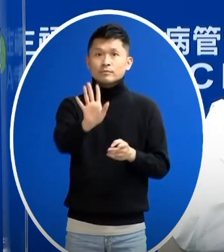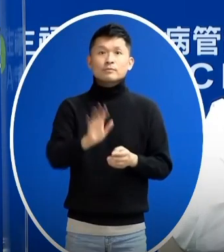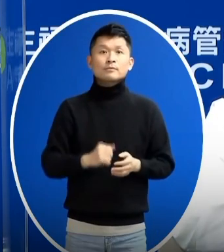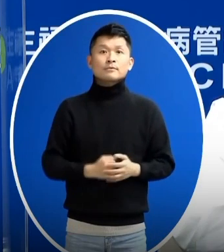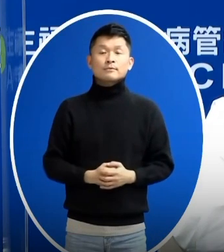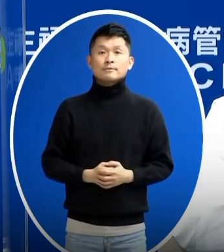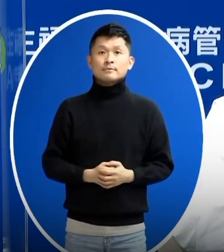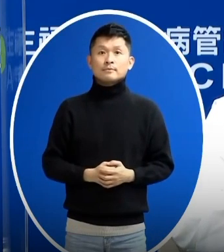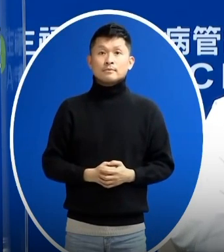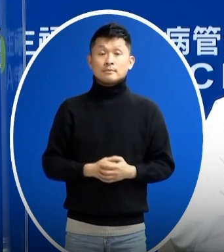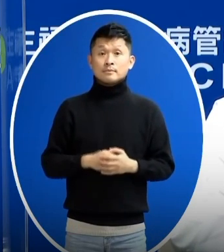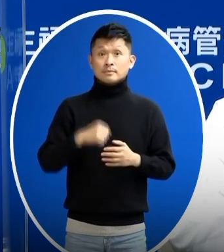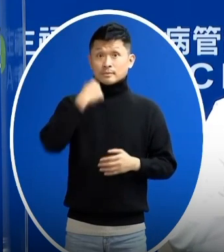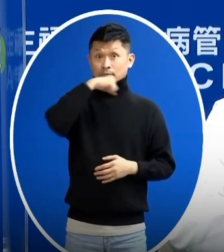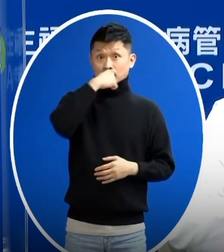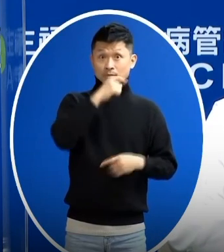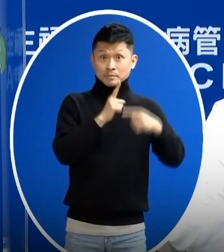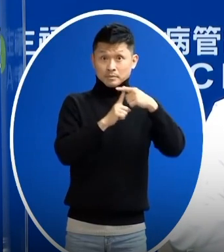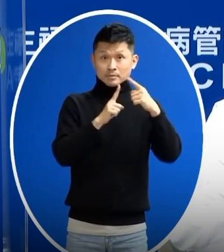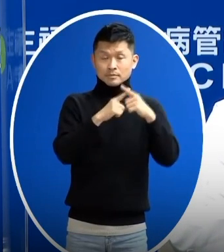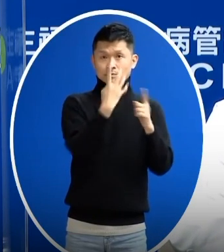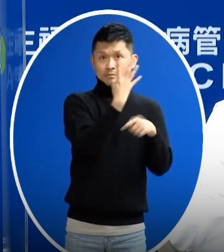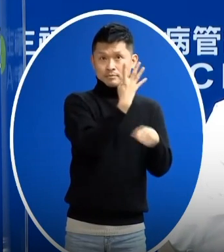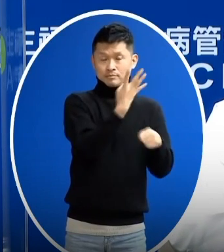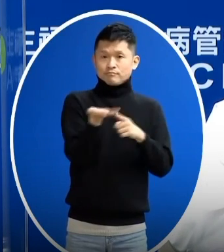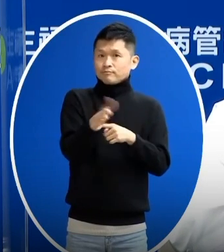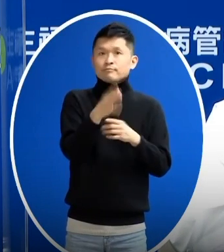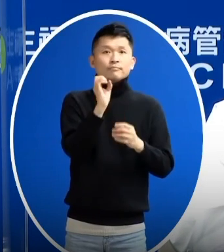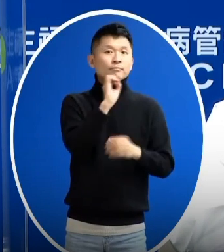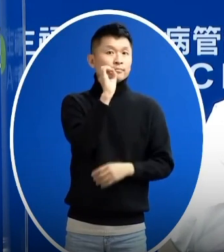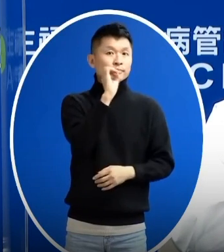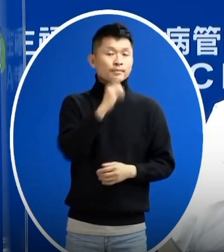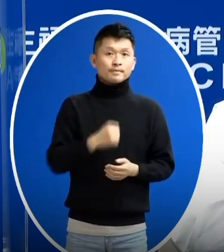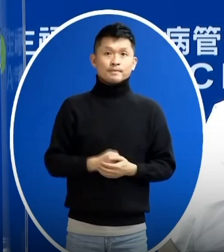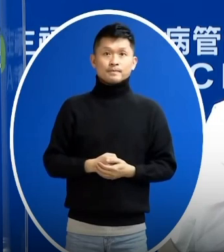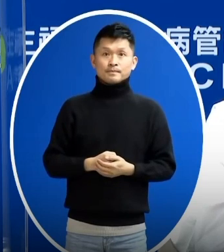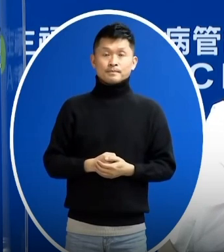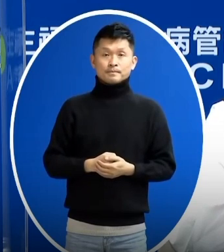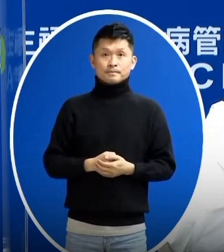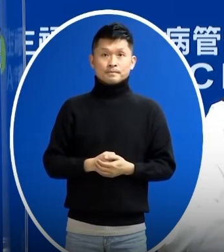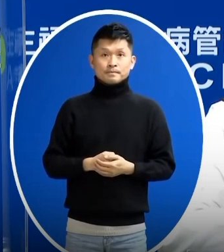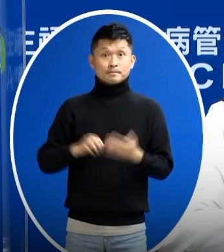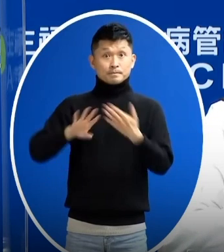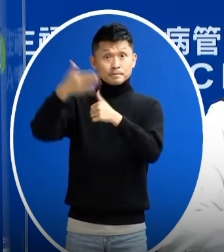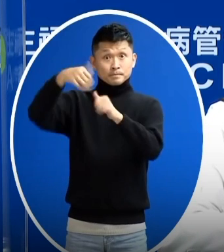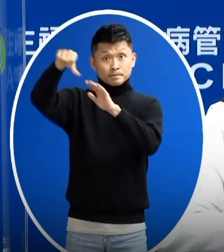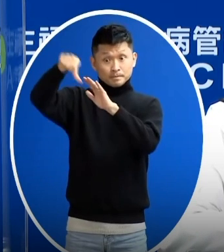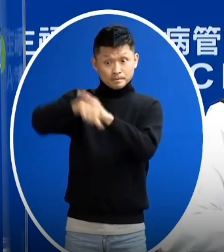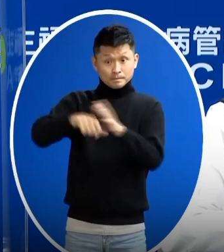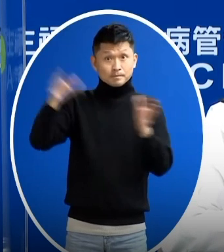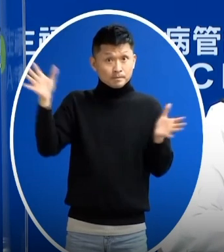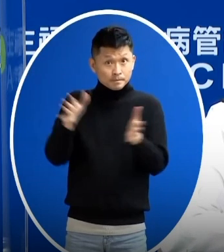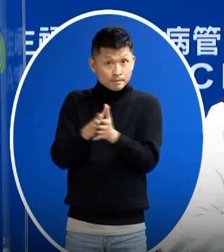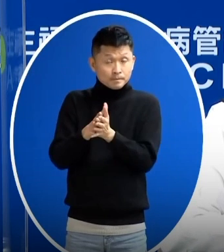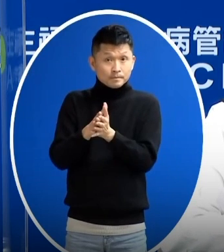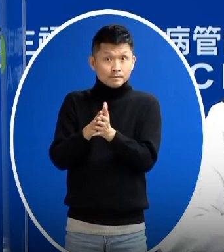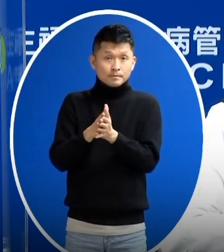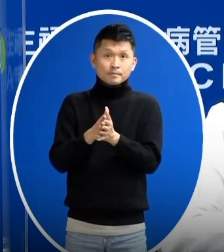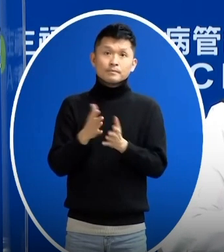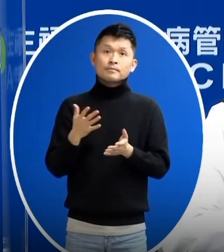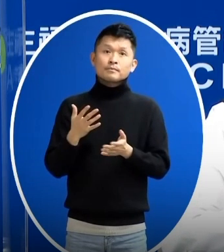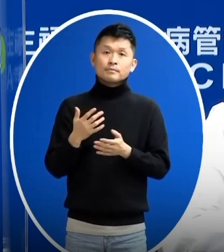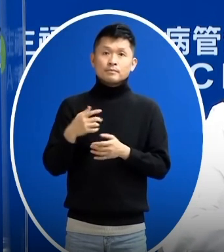好，那你们本土的案例有四例，哈，没有死亡的个案。那总共的境外移入，哈，等于是前一